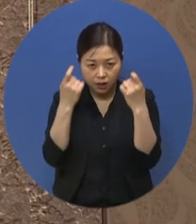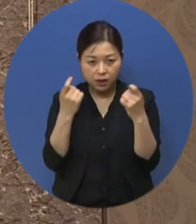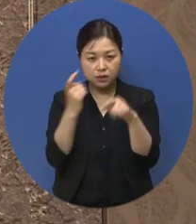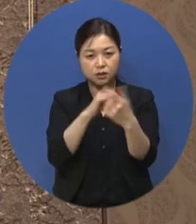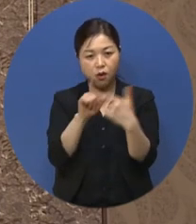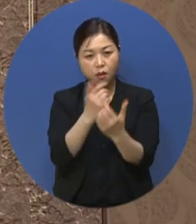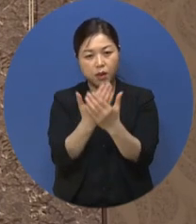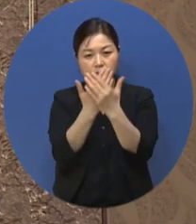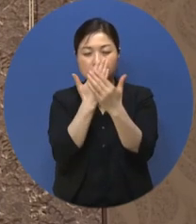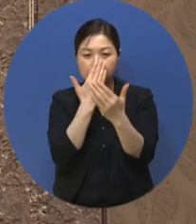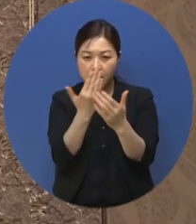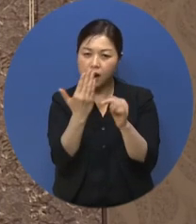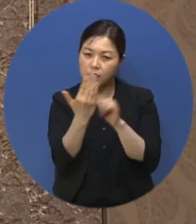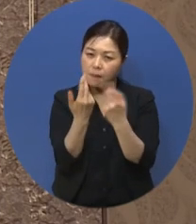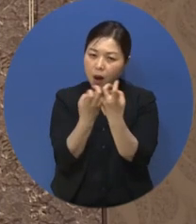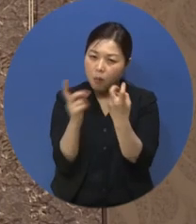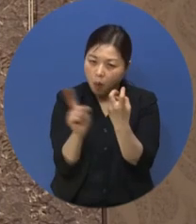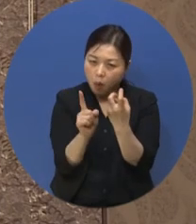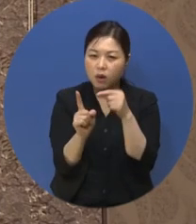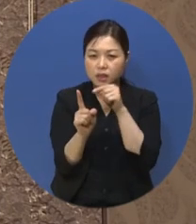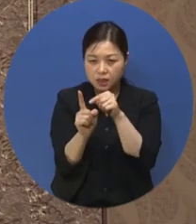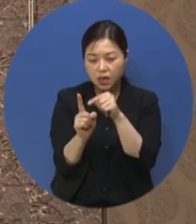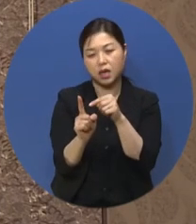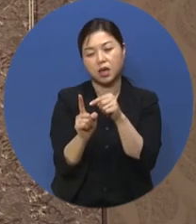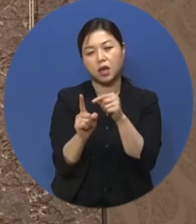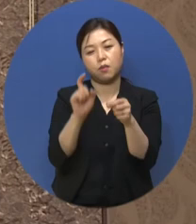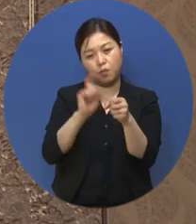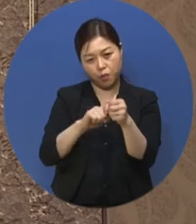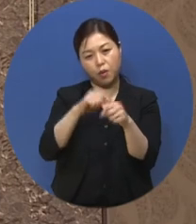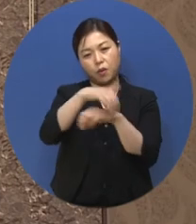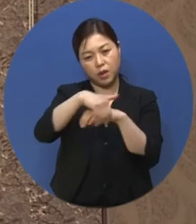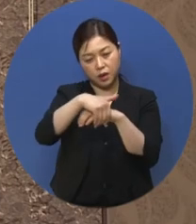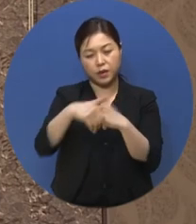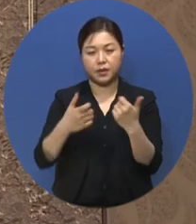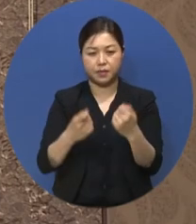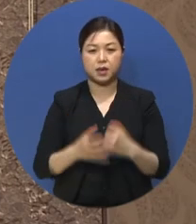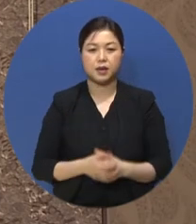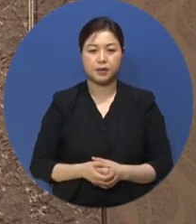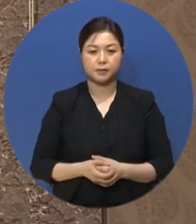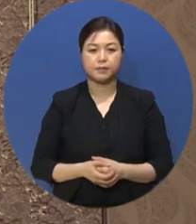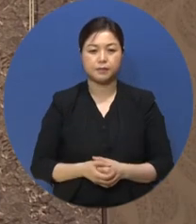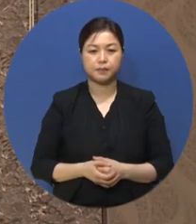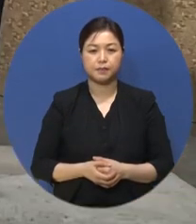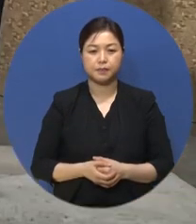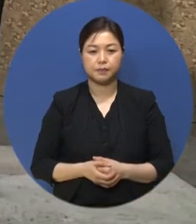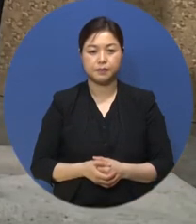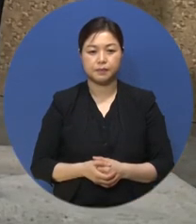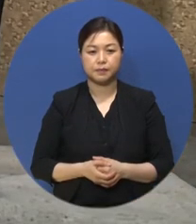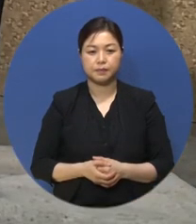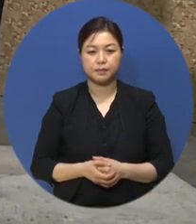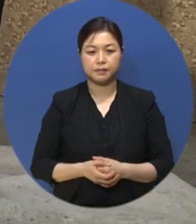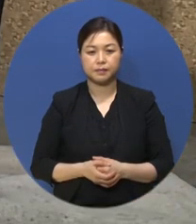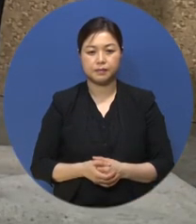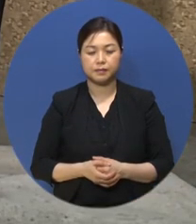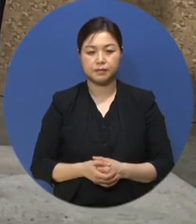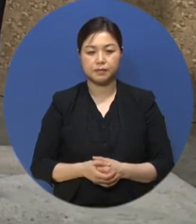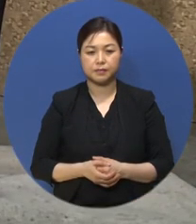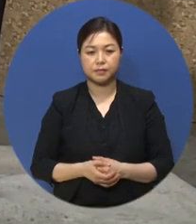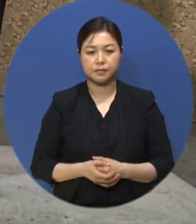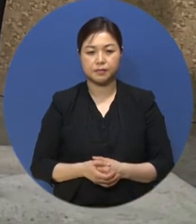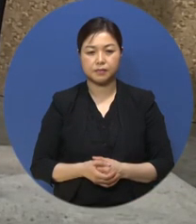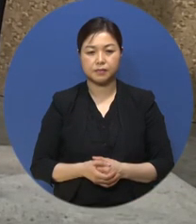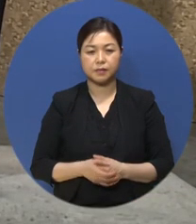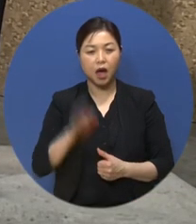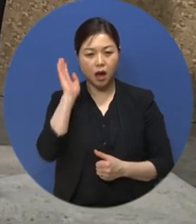문화체육관광을 어떻게 더 발전시킬 수 있는가, 그게 목표고 계획입니다. 네, 이제 앞으로는